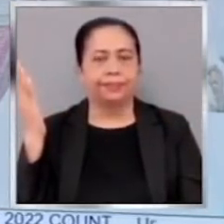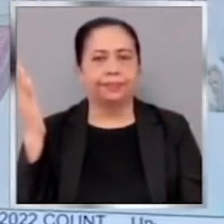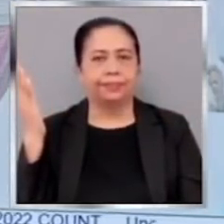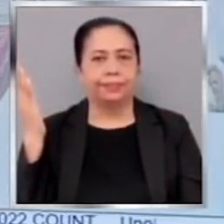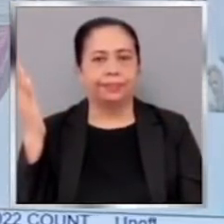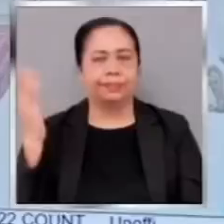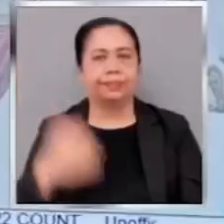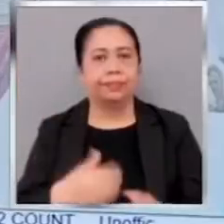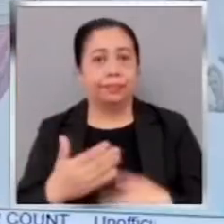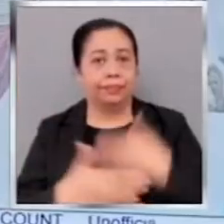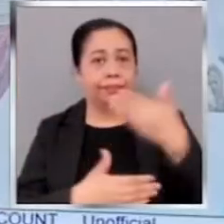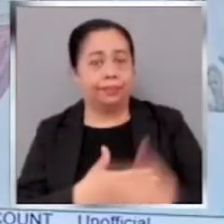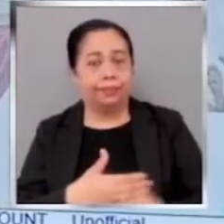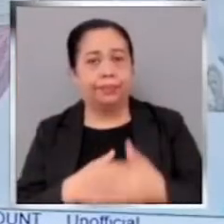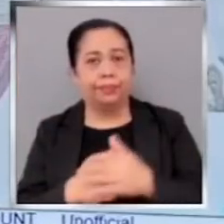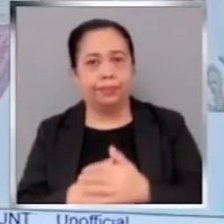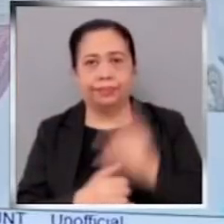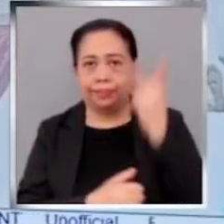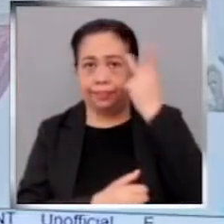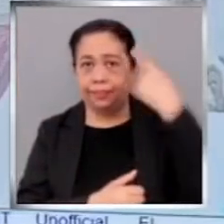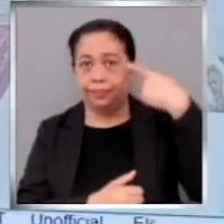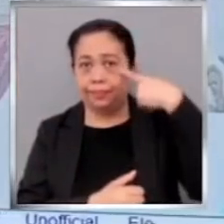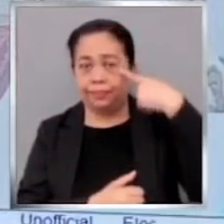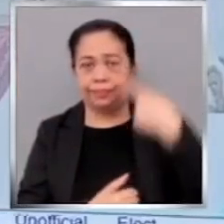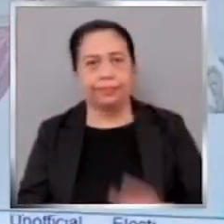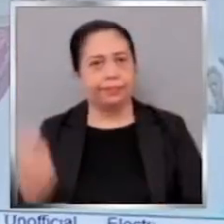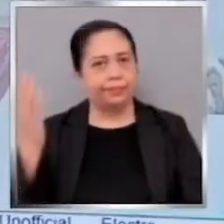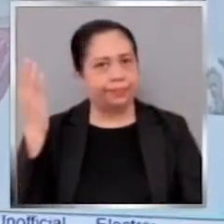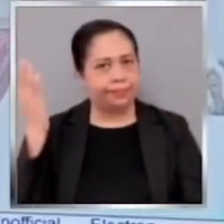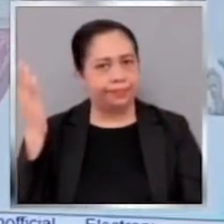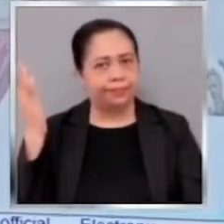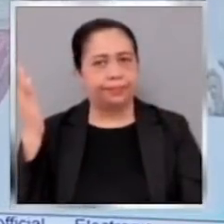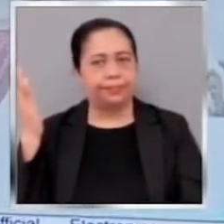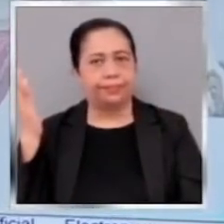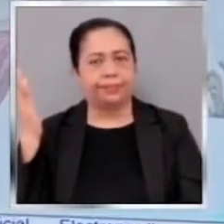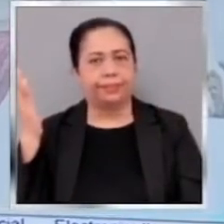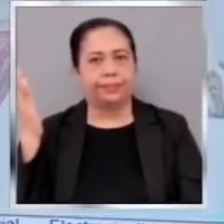30,669,569. Sinundan niya ni Kiko Pangilinan na may